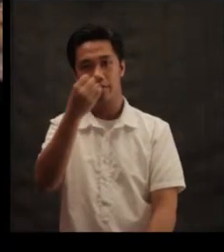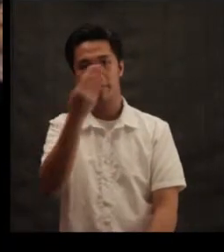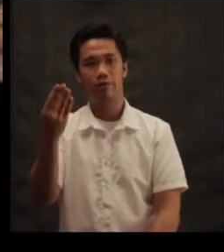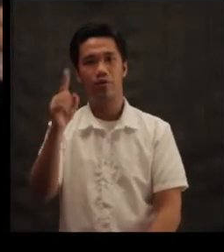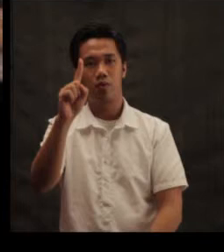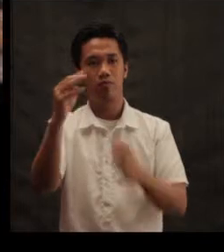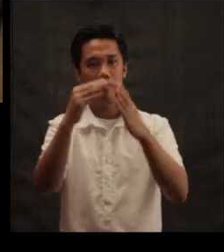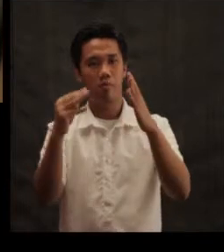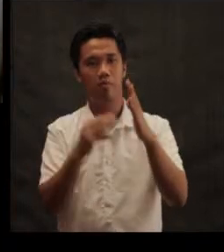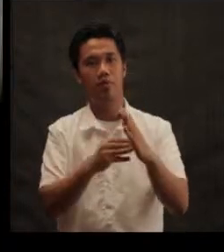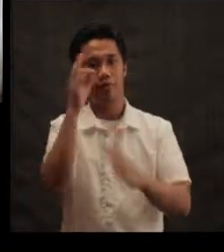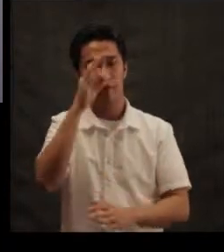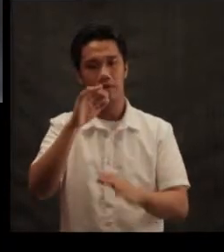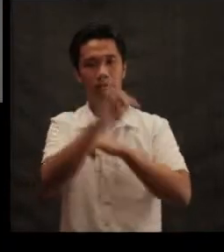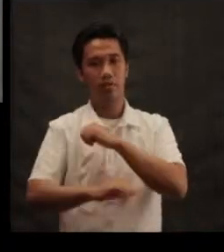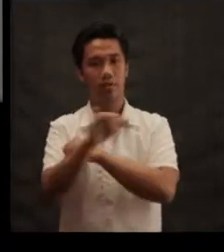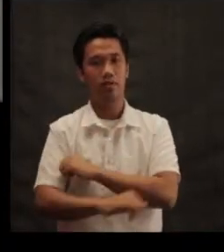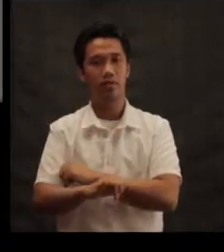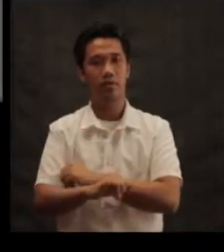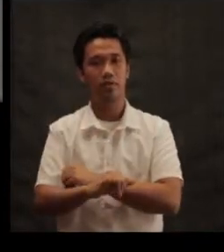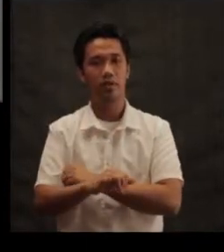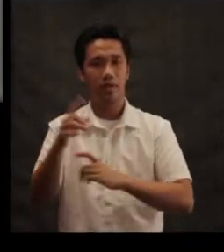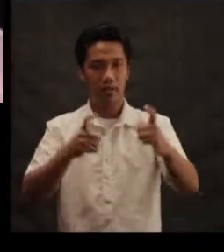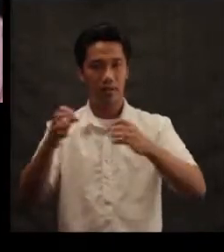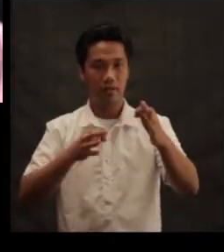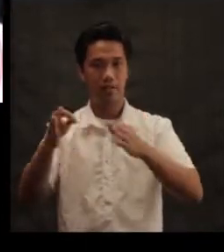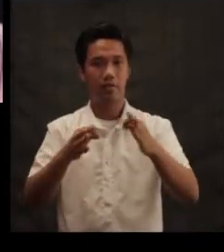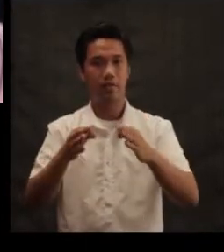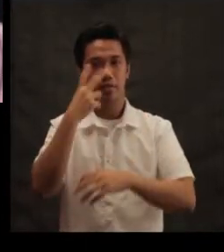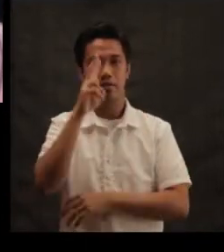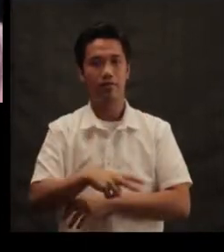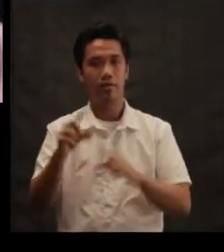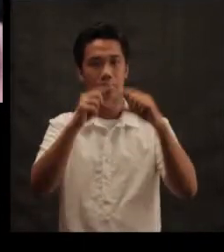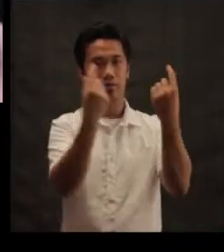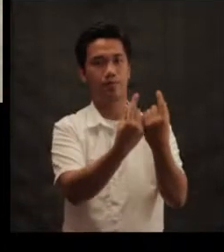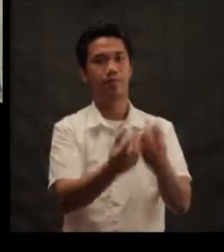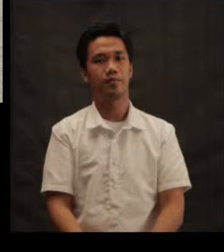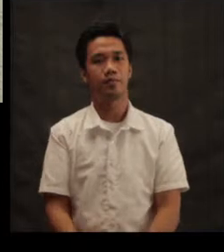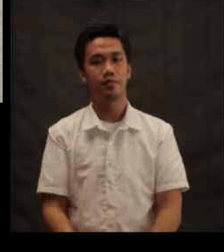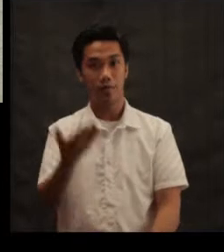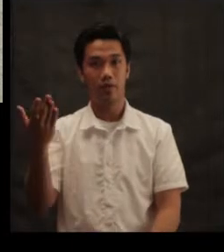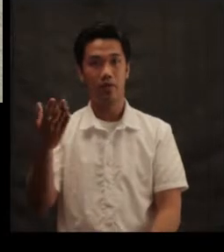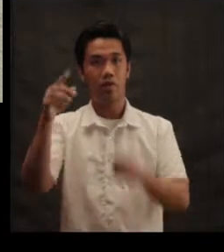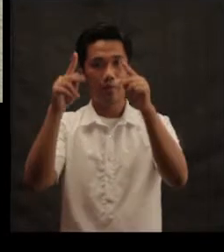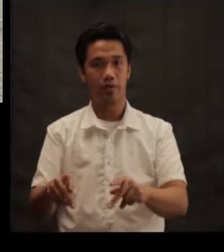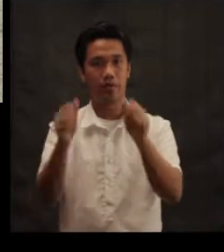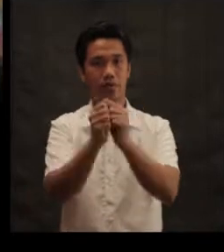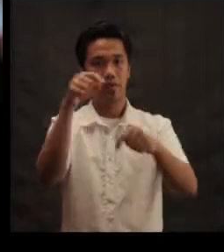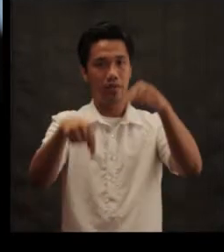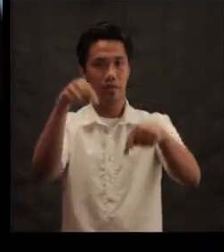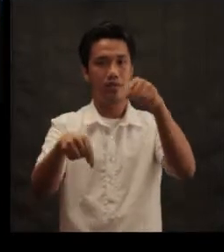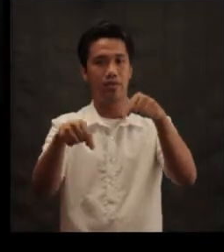Ilan lamang sila sa higit sa 1 milyong Pilipino sa buong bansa na may kapansanan o ang tinatawag na Persons